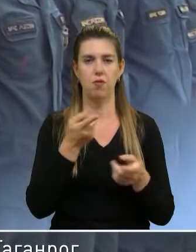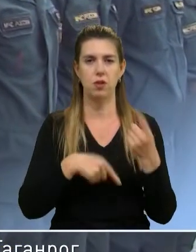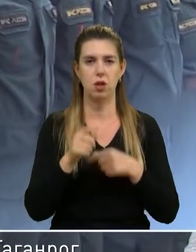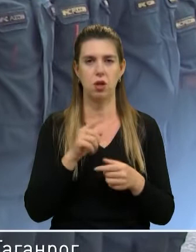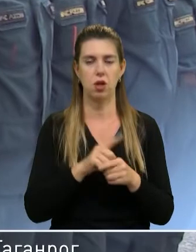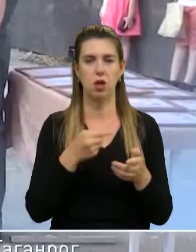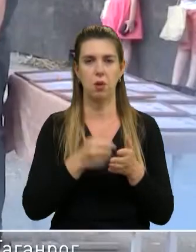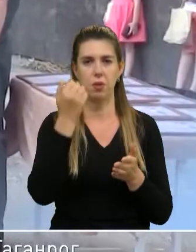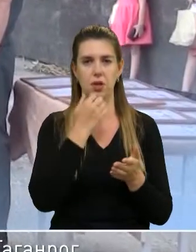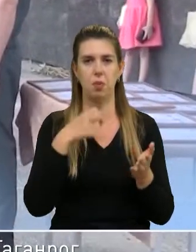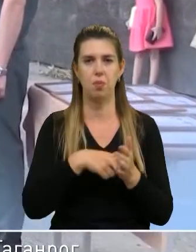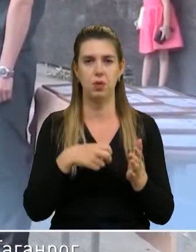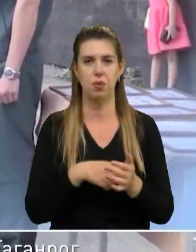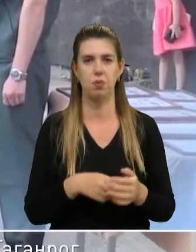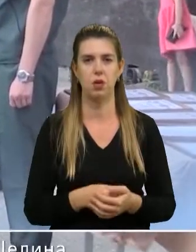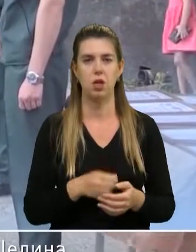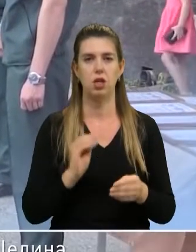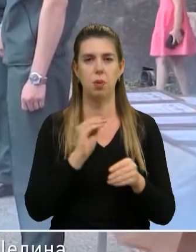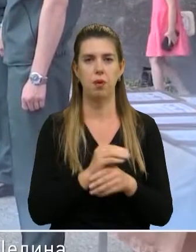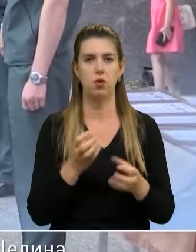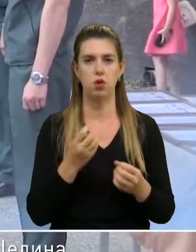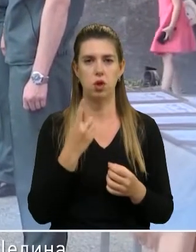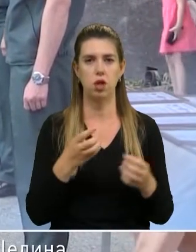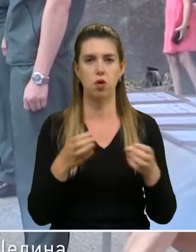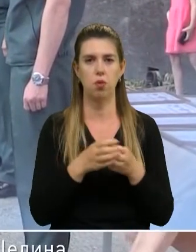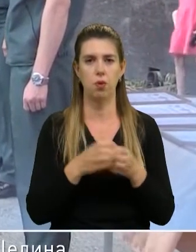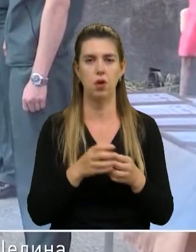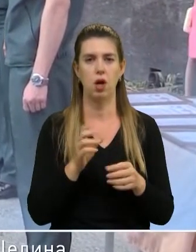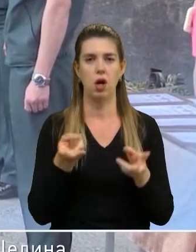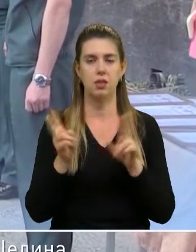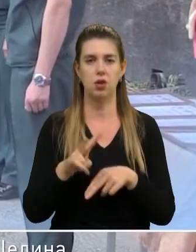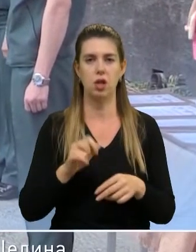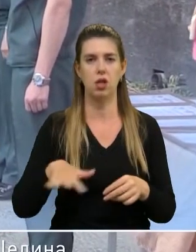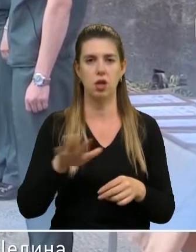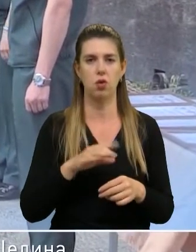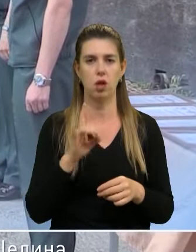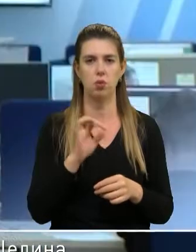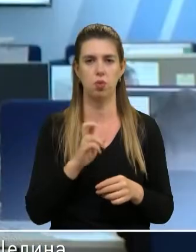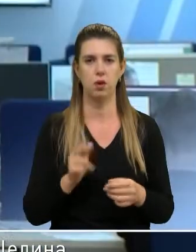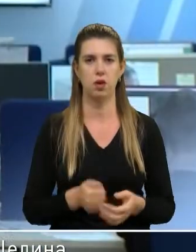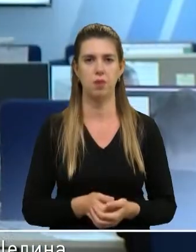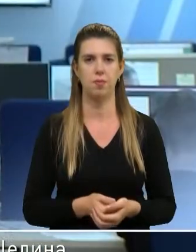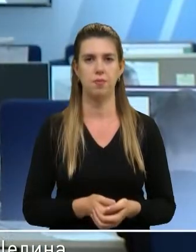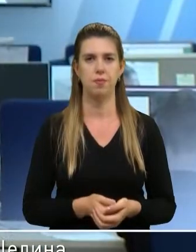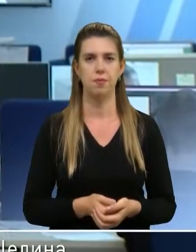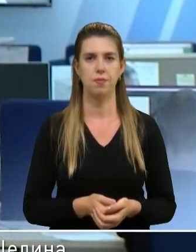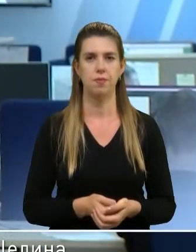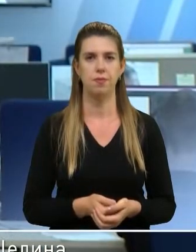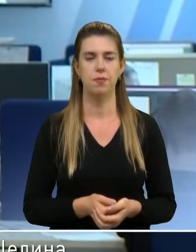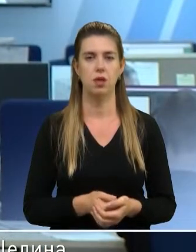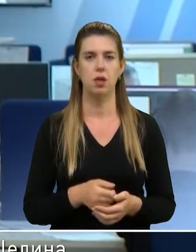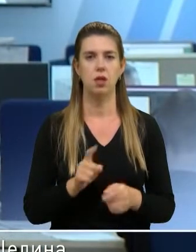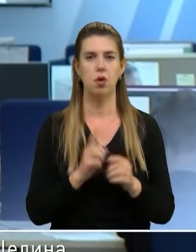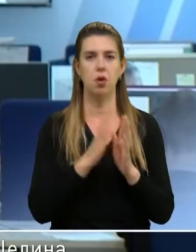отметили благодарственными письмами. Добавлю, еще одна группировка остается на территории республики. В